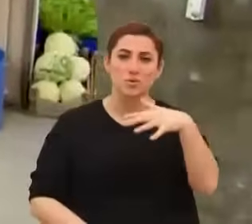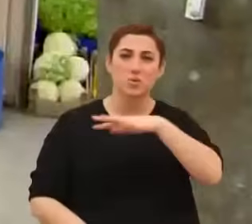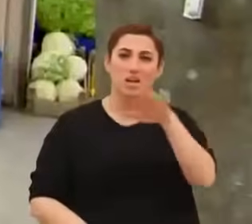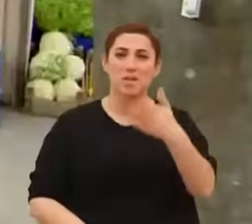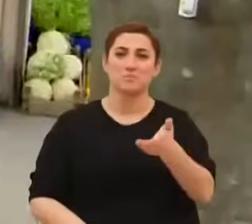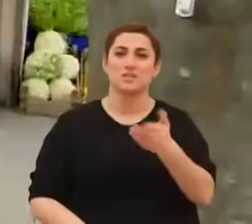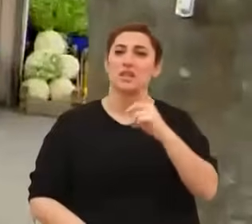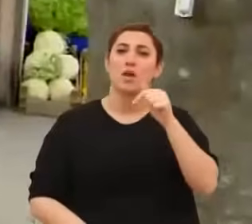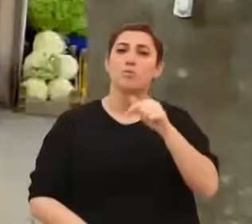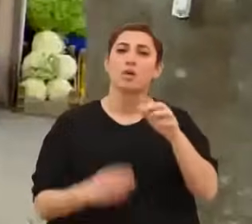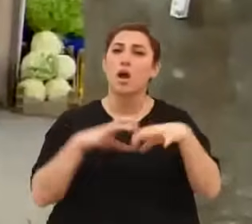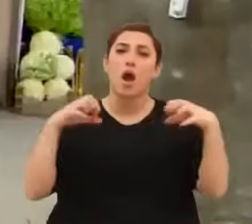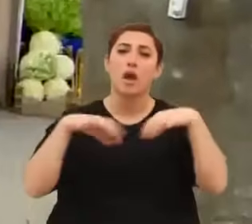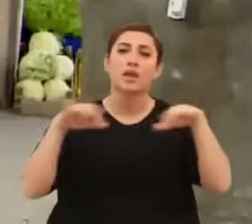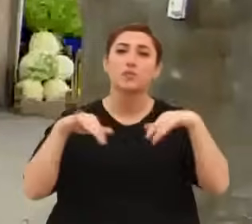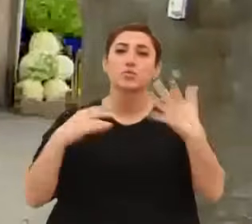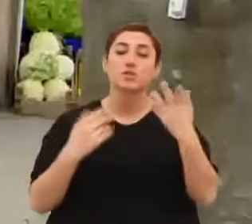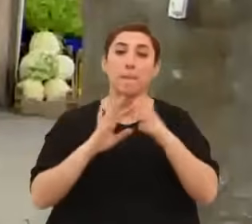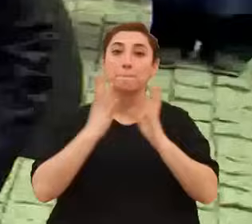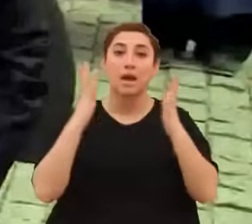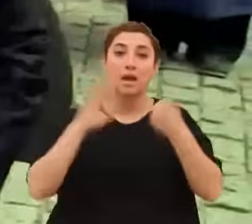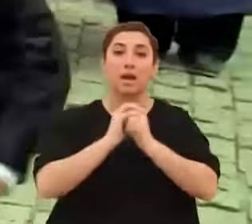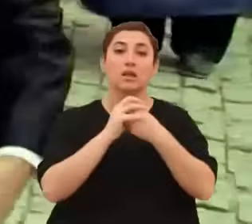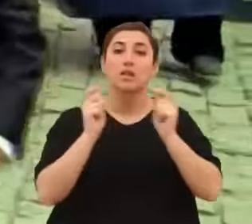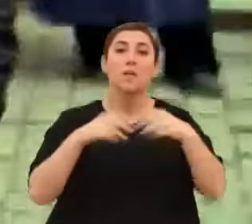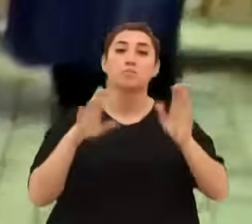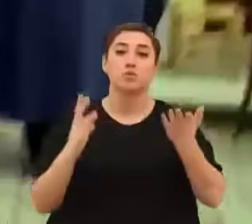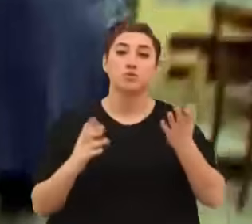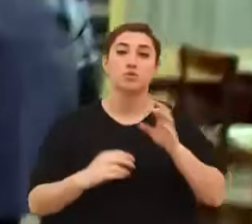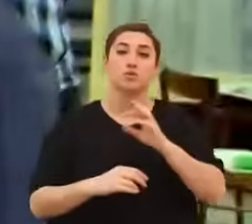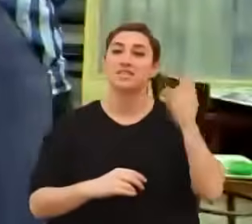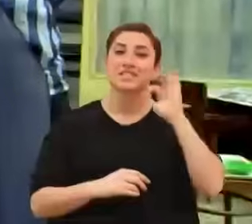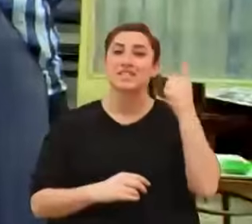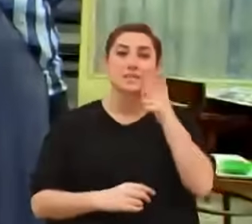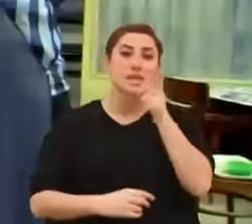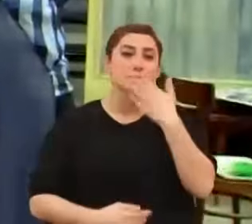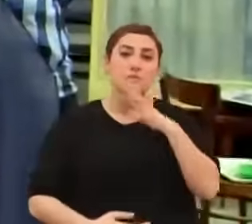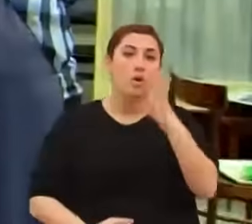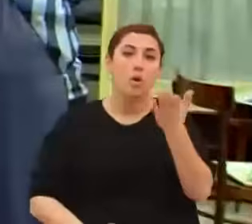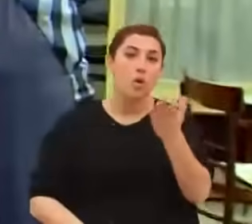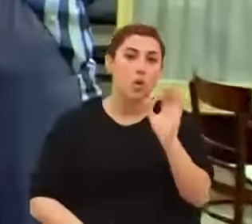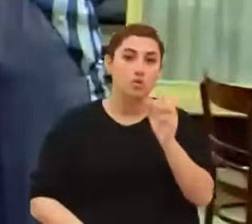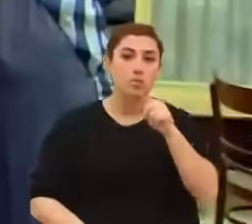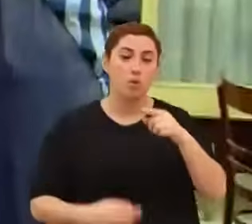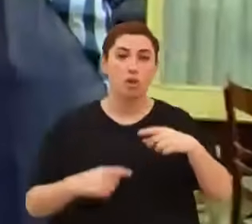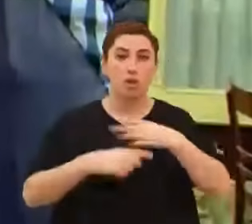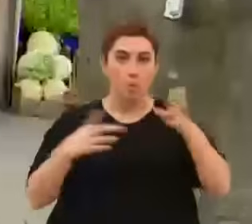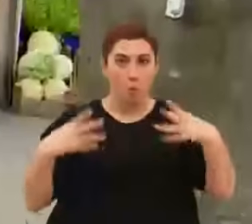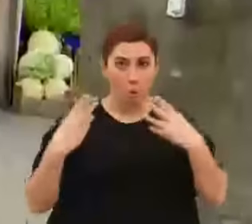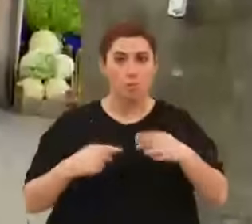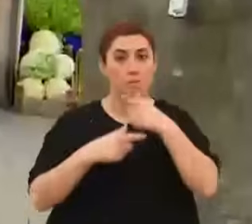çalık hepsi. Niye bunları ayırmadın? Neden parlatmıyorsun bunları? Ay, hiç sesin soluğun da çıkmıyor senin Osman ha. Böyle manav mı